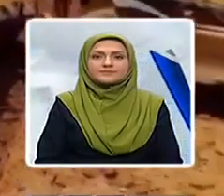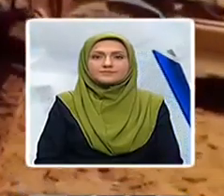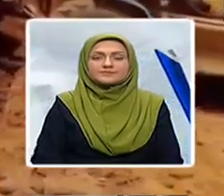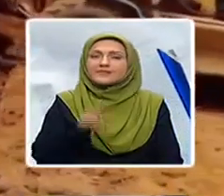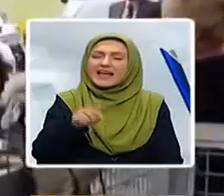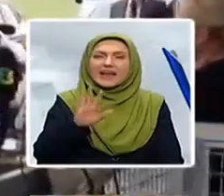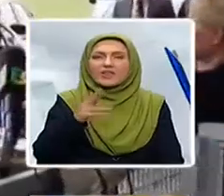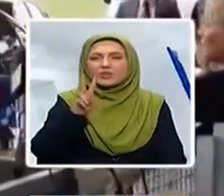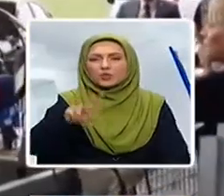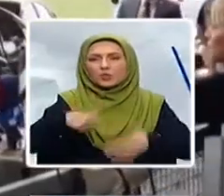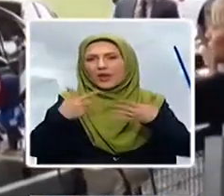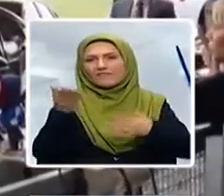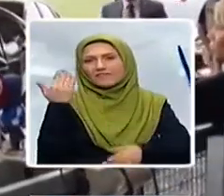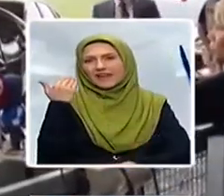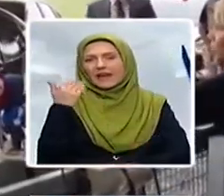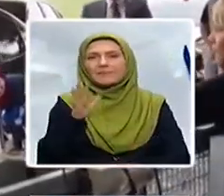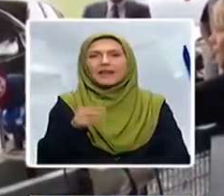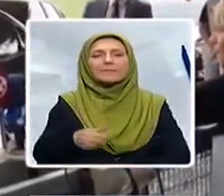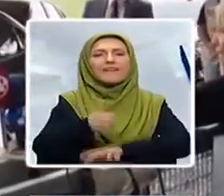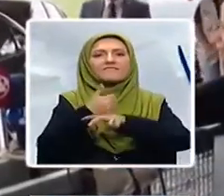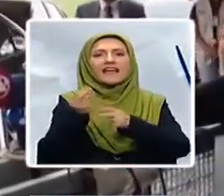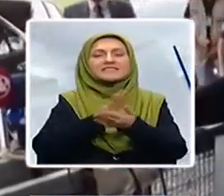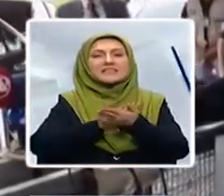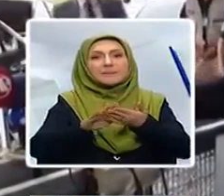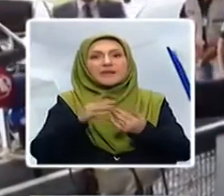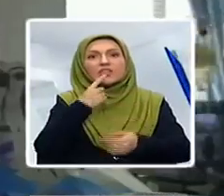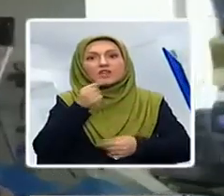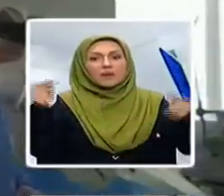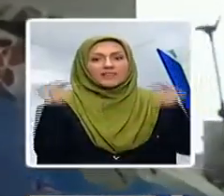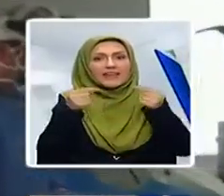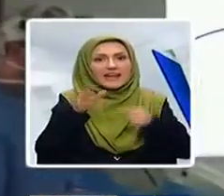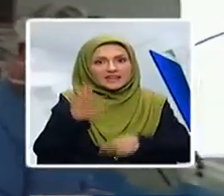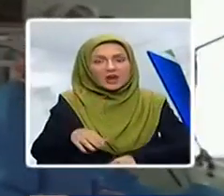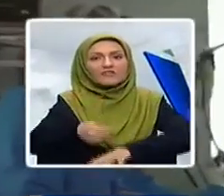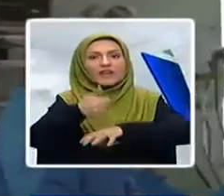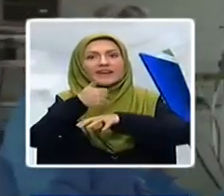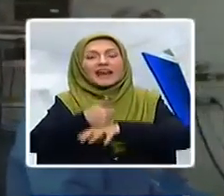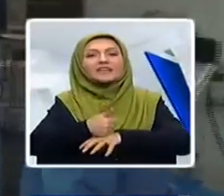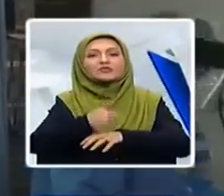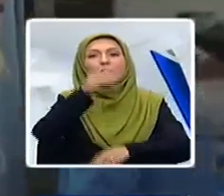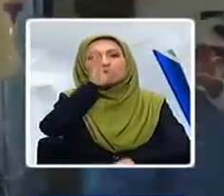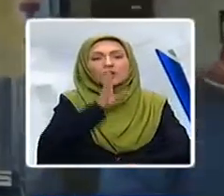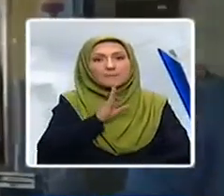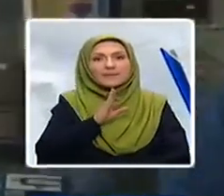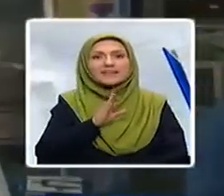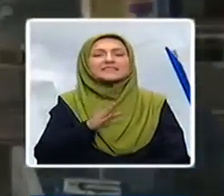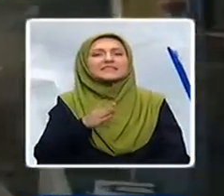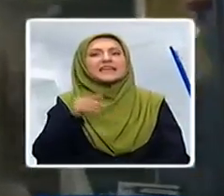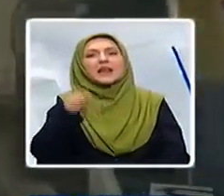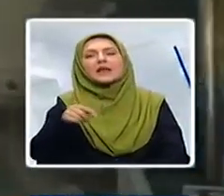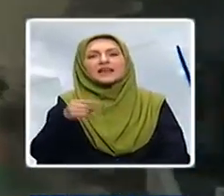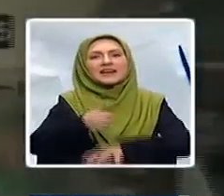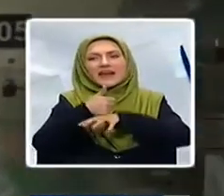کمتر از دو هفته پیش وزیر بهداشت برزیل به علت اختلاف نظر با رئیس جمهور این کشور بر سر مهار شیوع ویروس کرونا